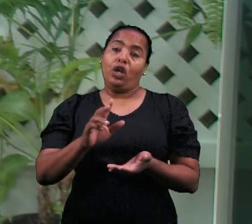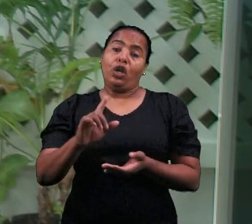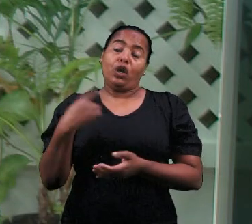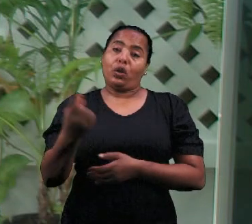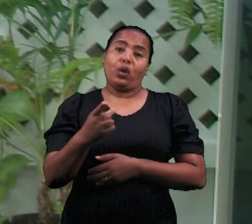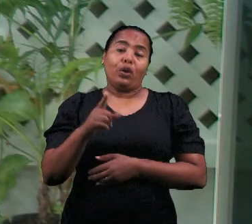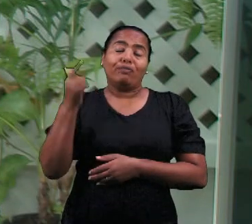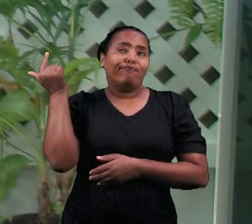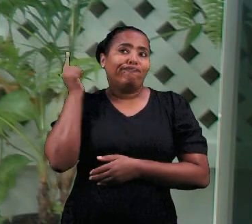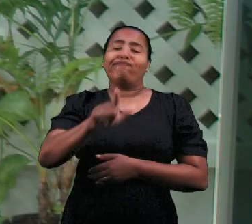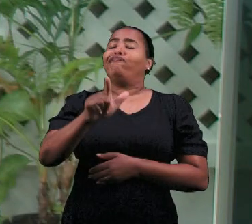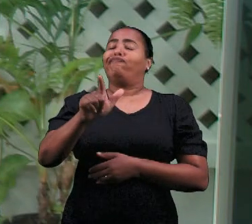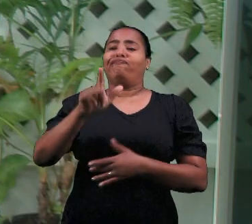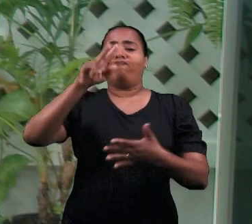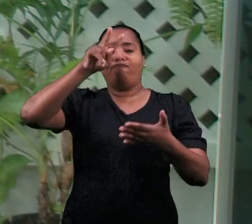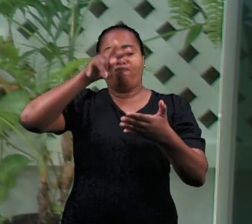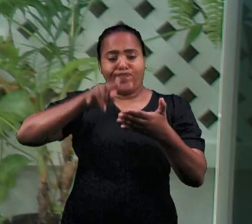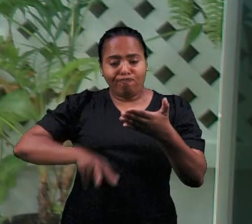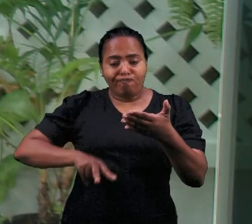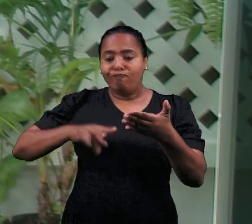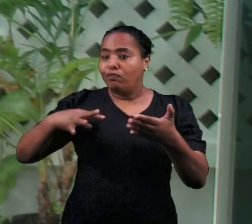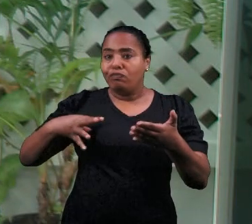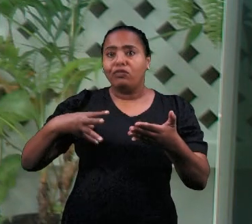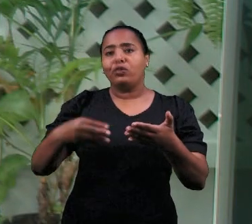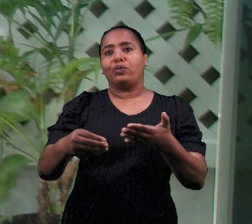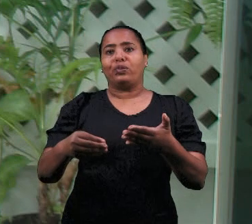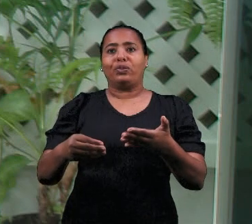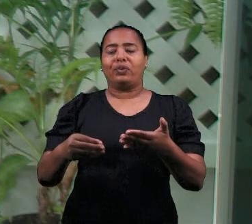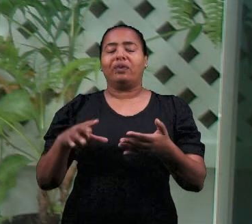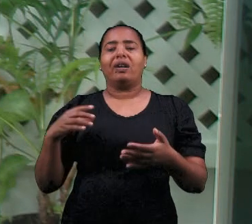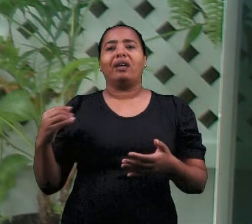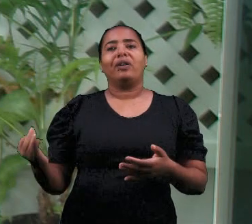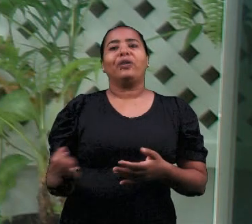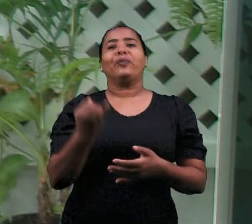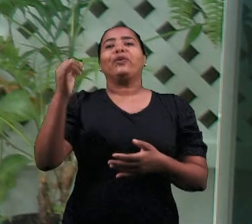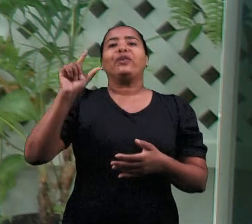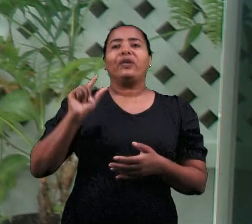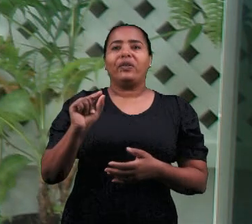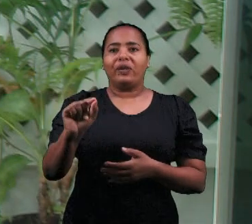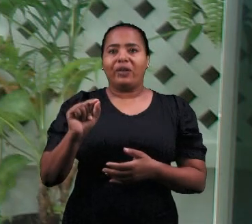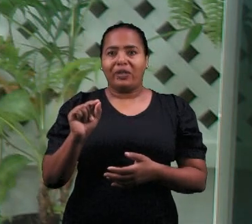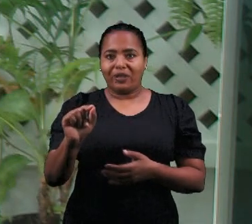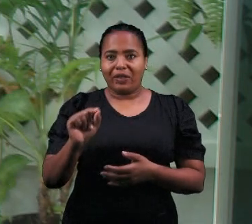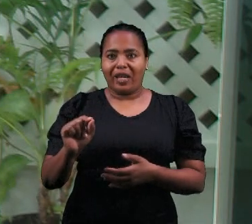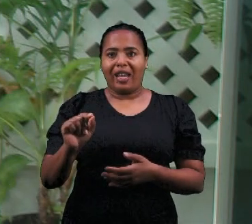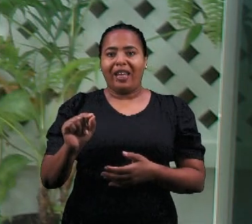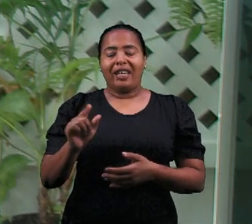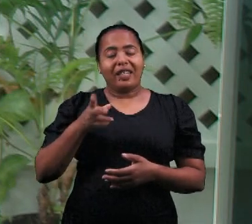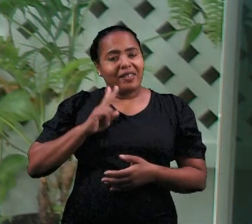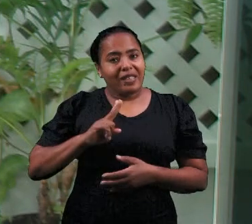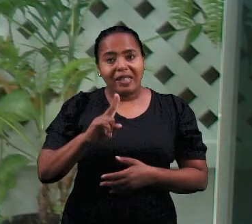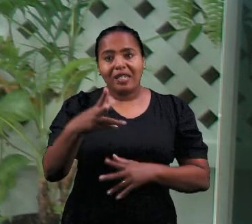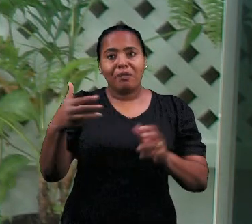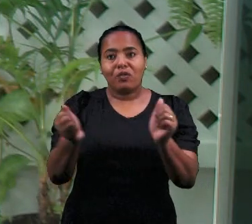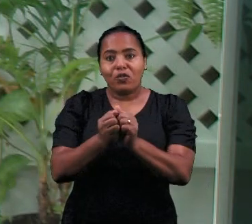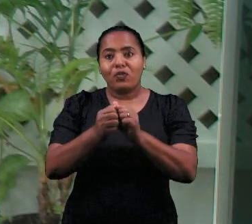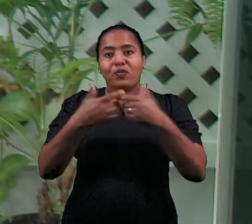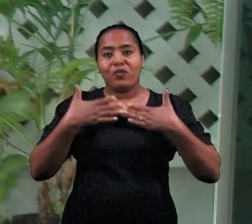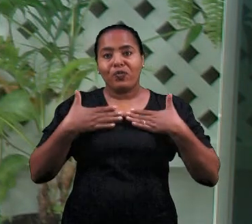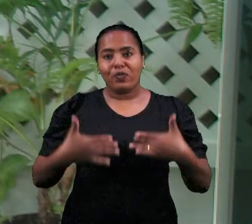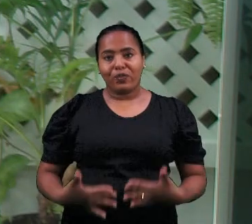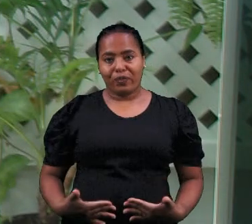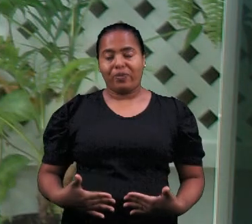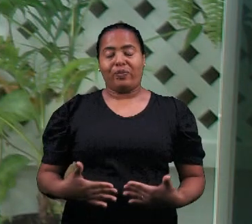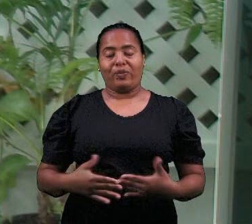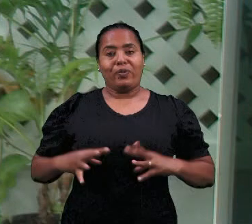cela va accumuler beaucoup de réponses et nous n'avons pas la condition de lire tout. Ce qui